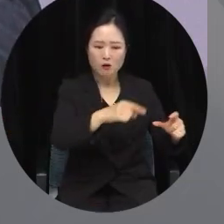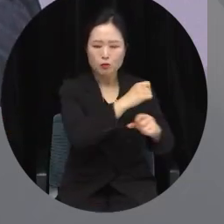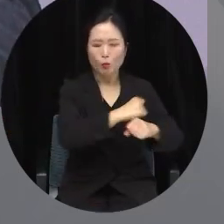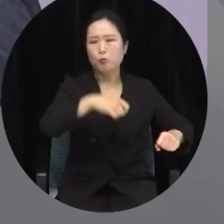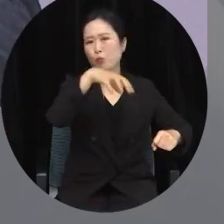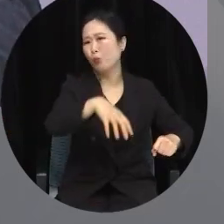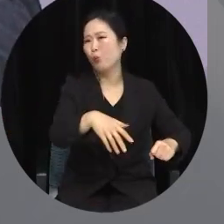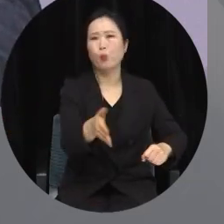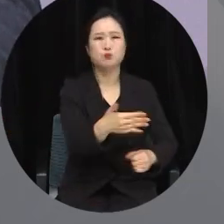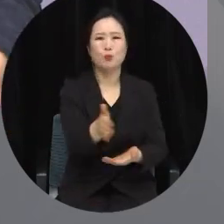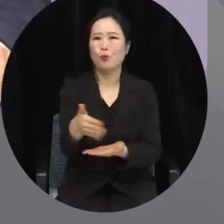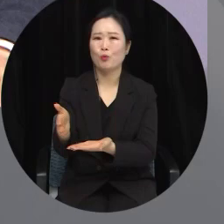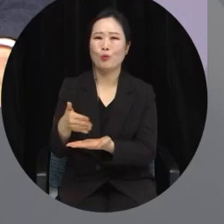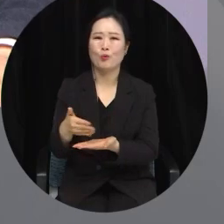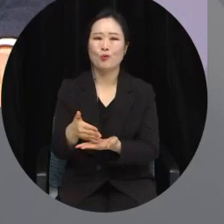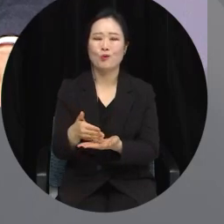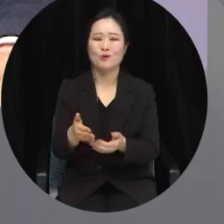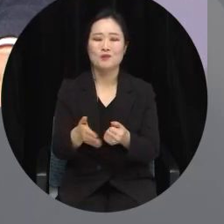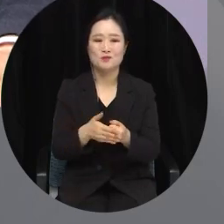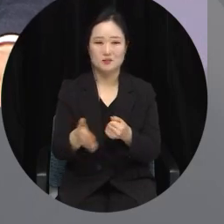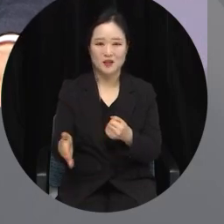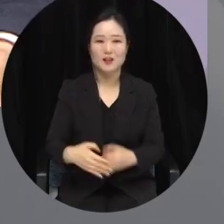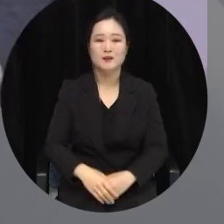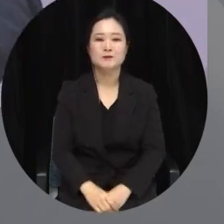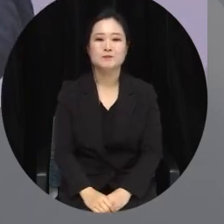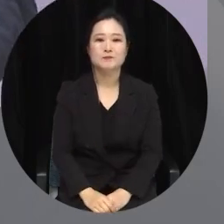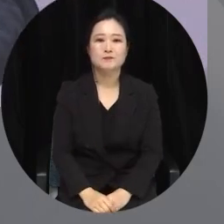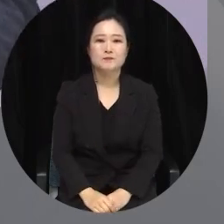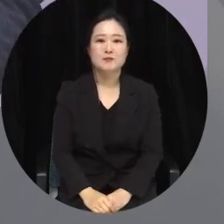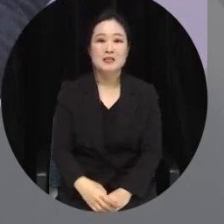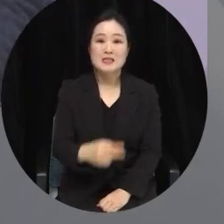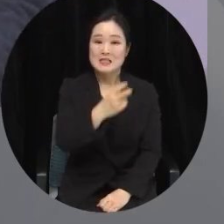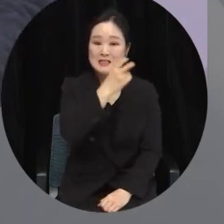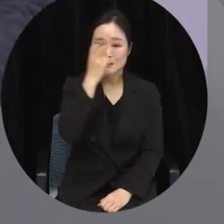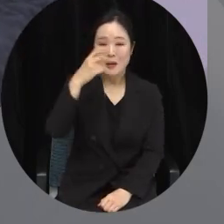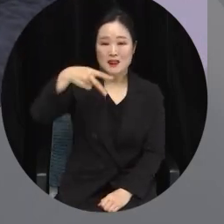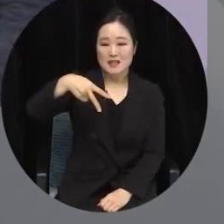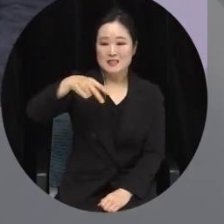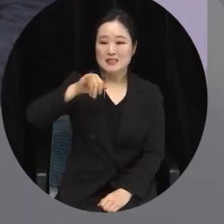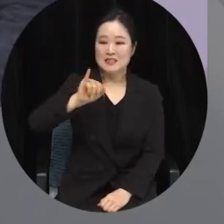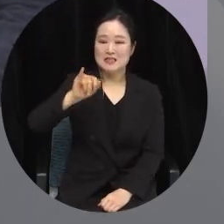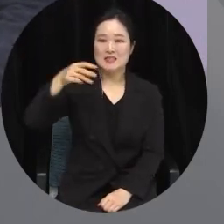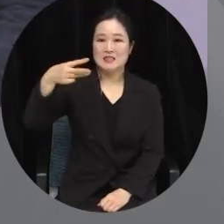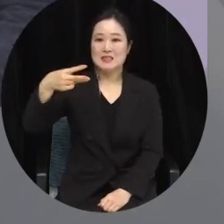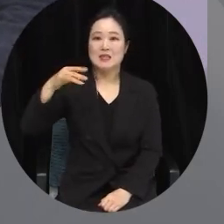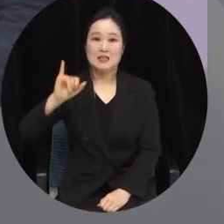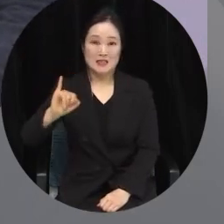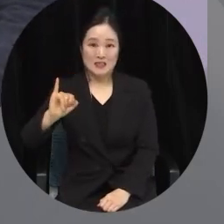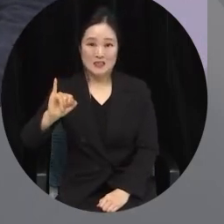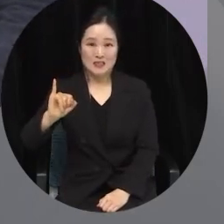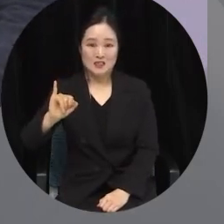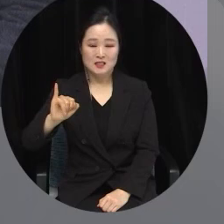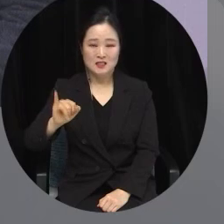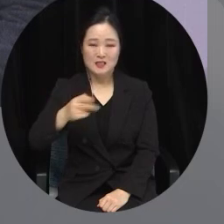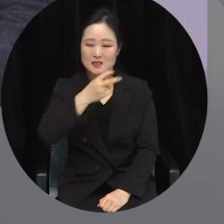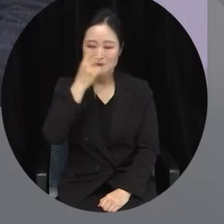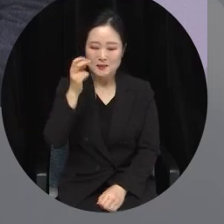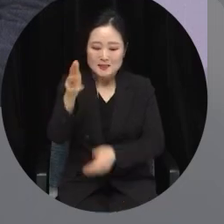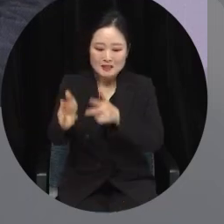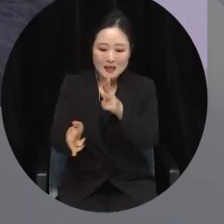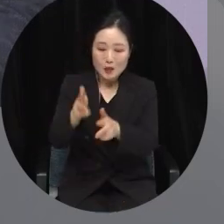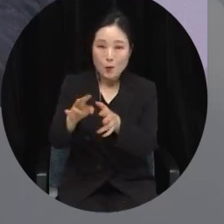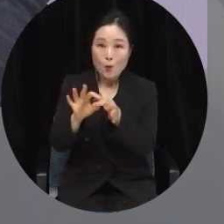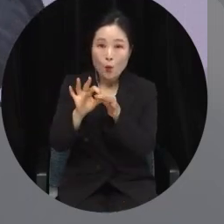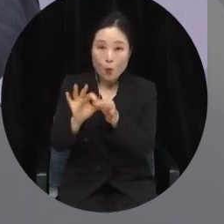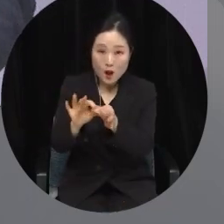없습니다. 그렇기 때문에 스마트 시티, 스마트 산업과 관련된